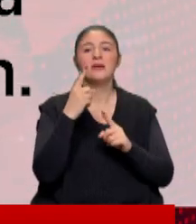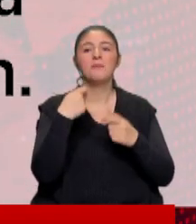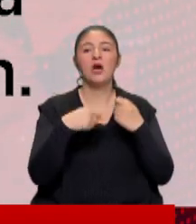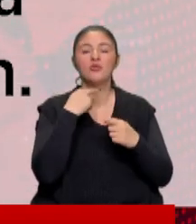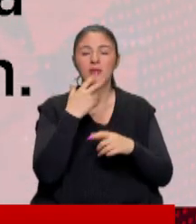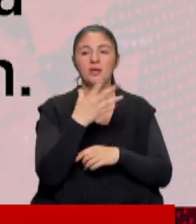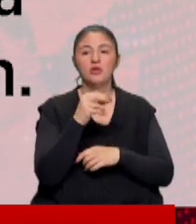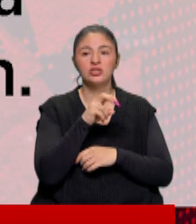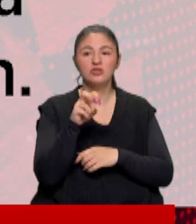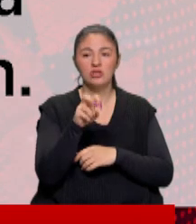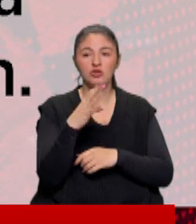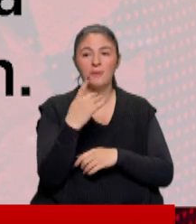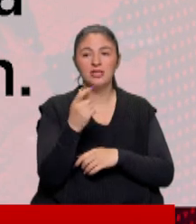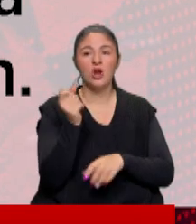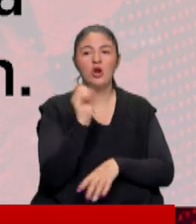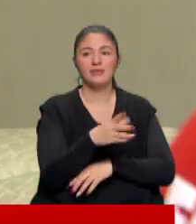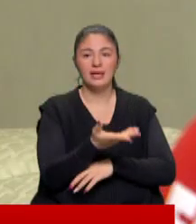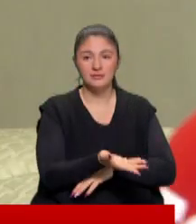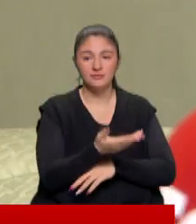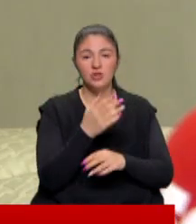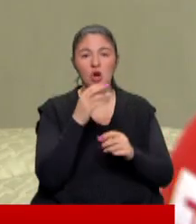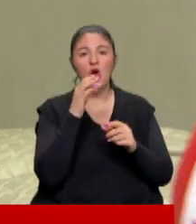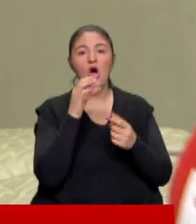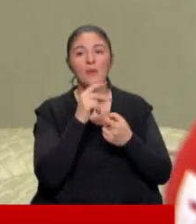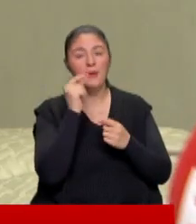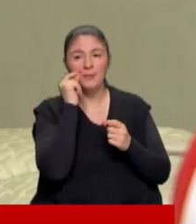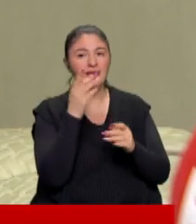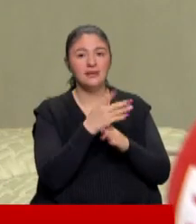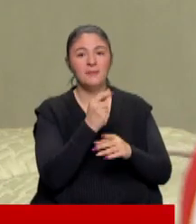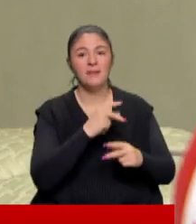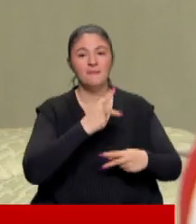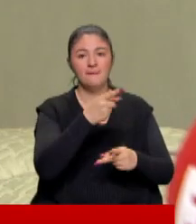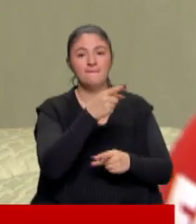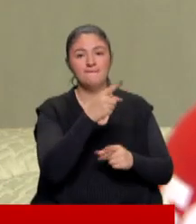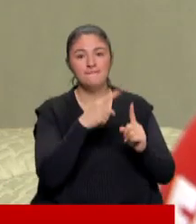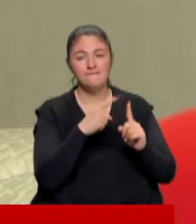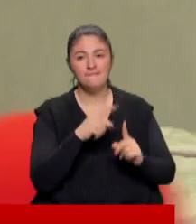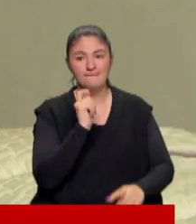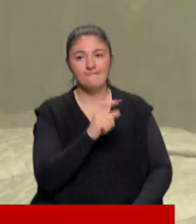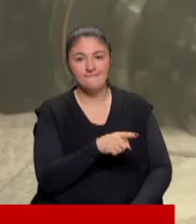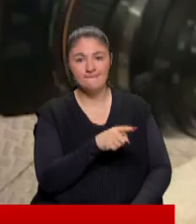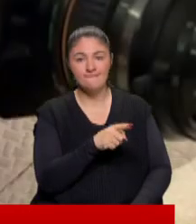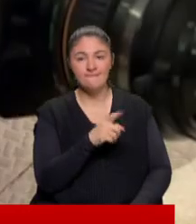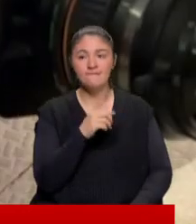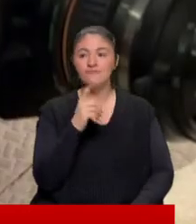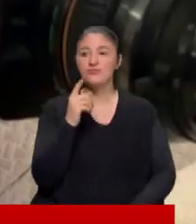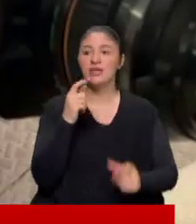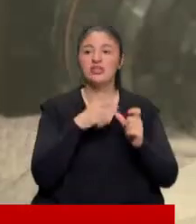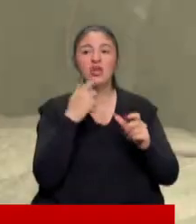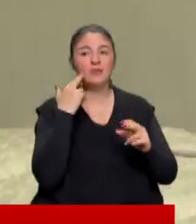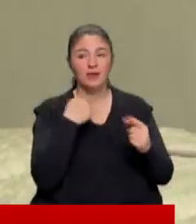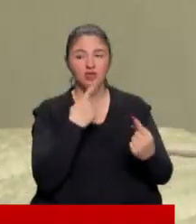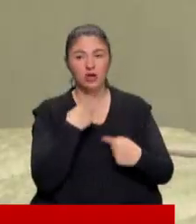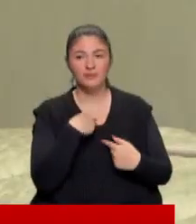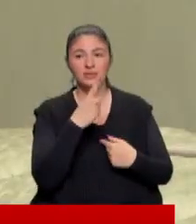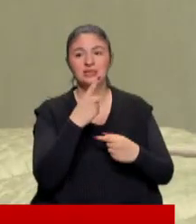numarasına 5.884.000 lira gönderdim. Ömer Kahraman'a neden para transferini sizin hesabınızdan yaptı? Seçil Hanım'ın bana söylediği